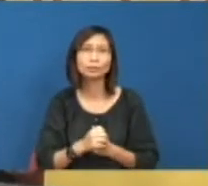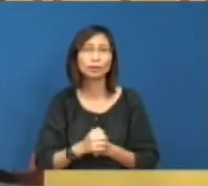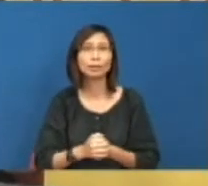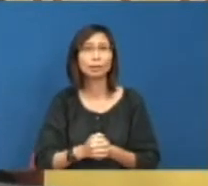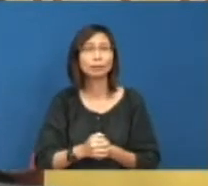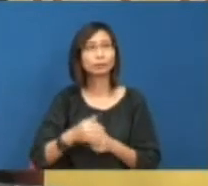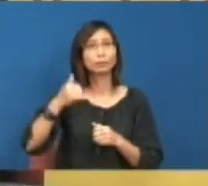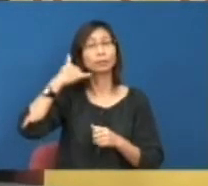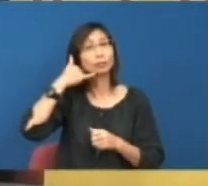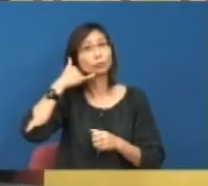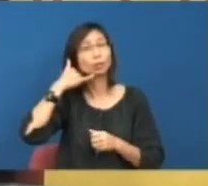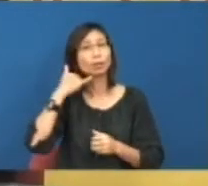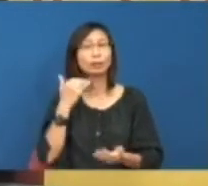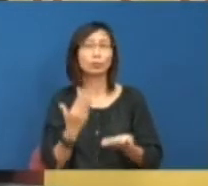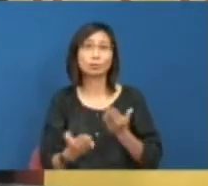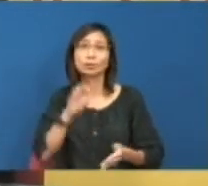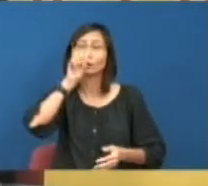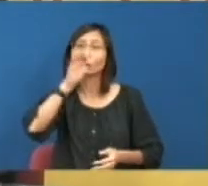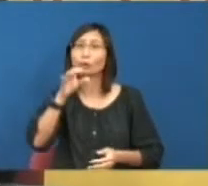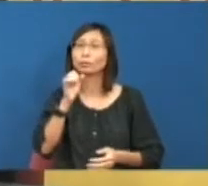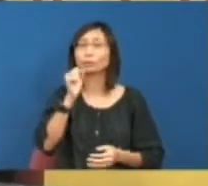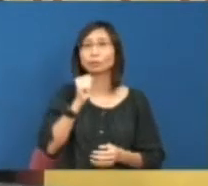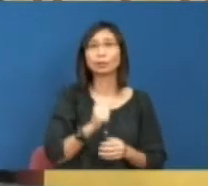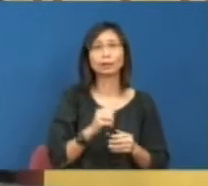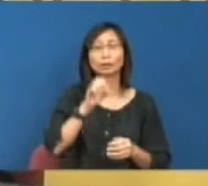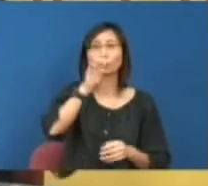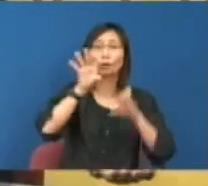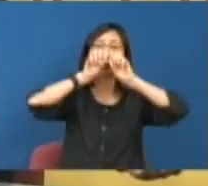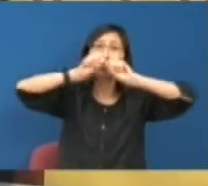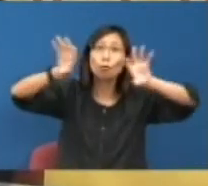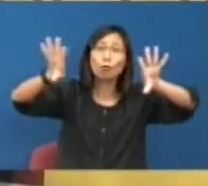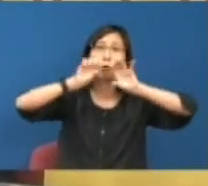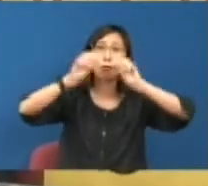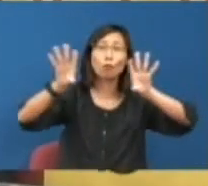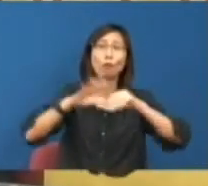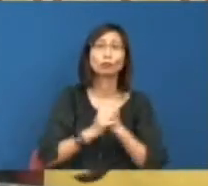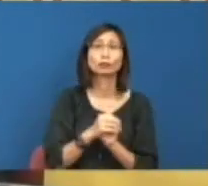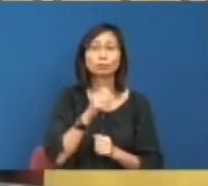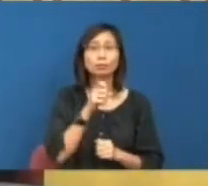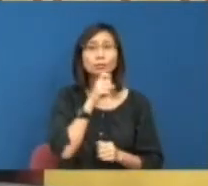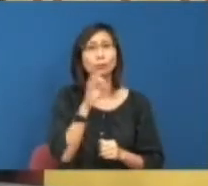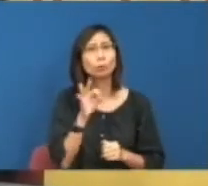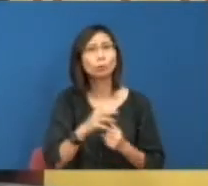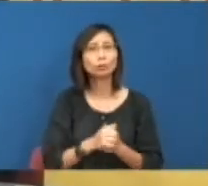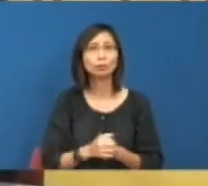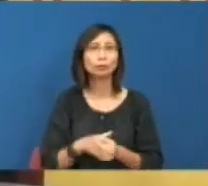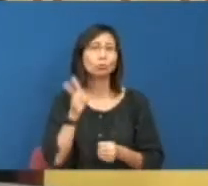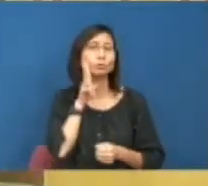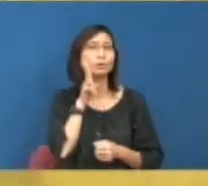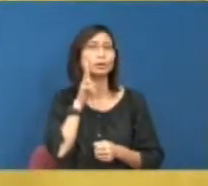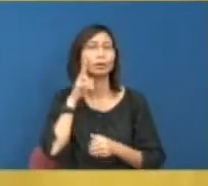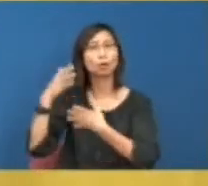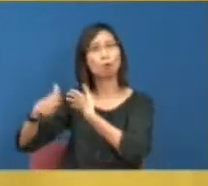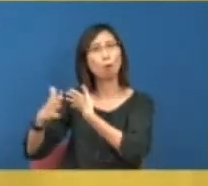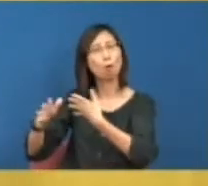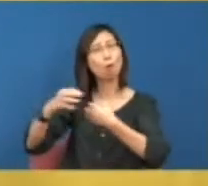咧？連大聲公都分分鐘啞咗嘅，咁點搞咧？其實喺外國真係有嘅喎，意大利有個叫繼續鬥爭嘅左派